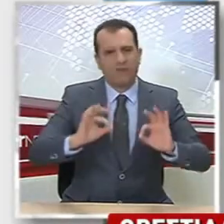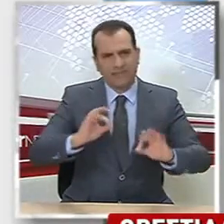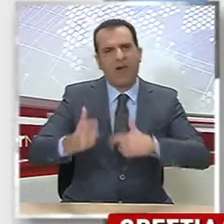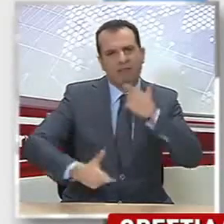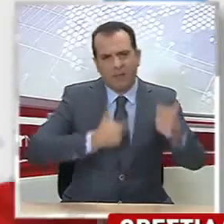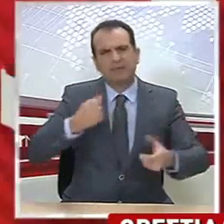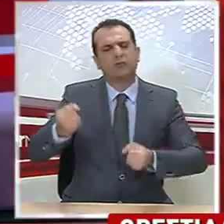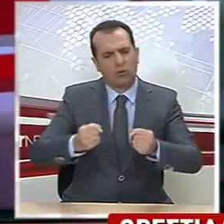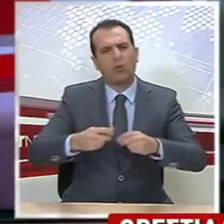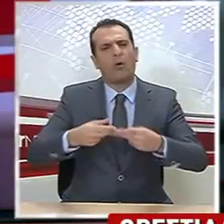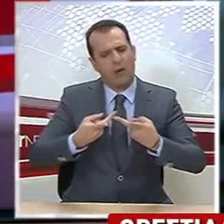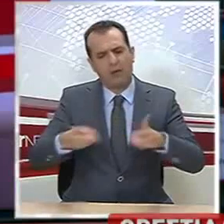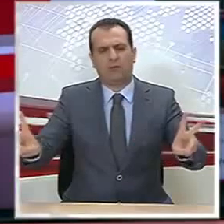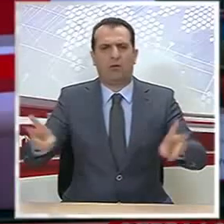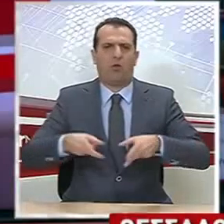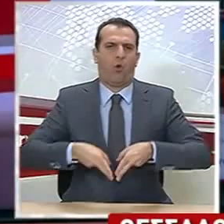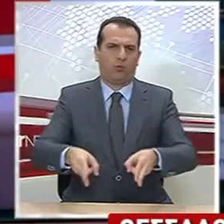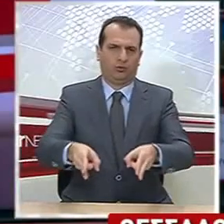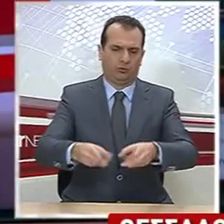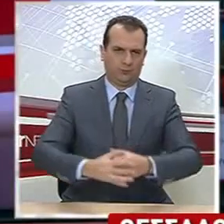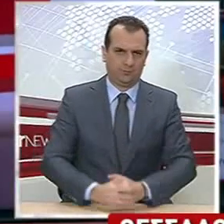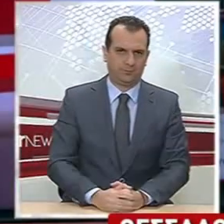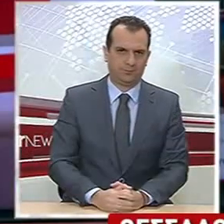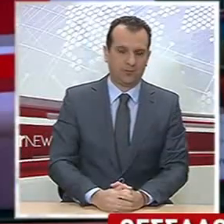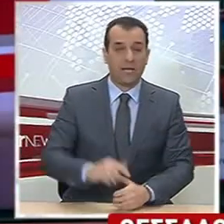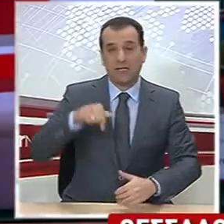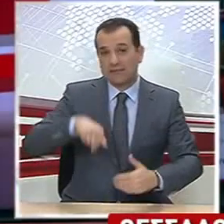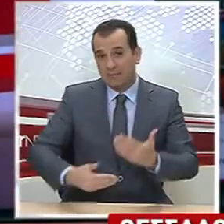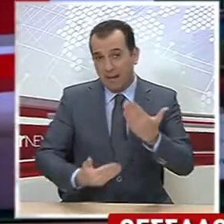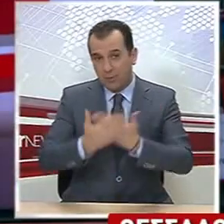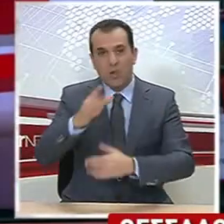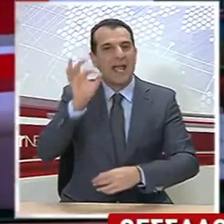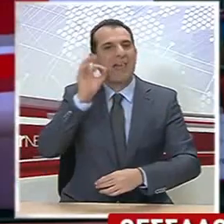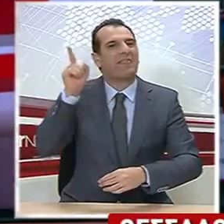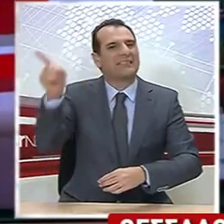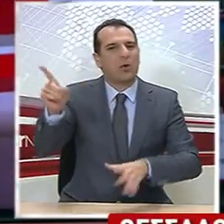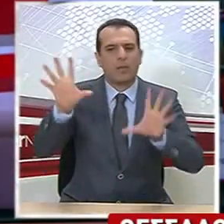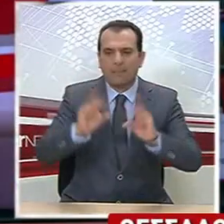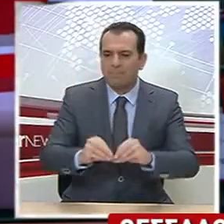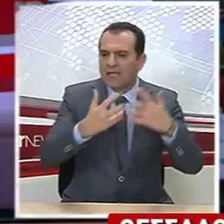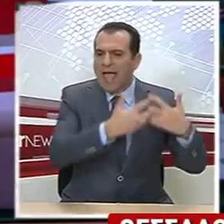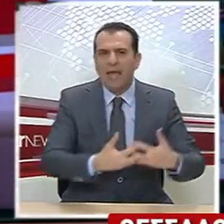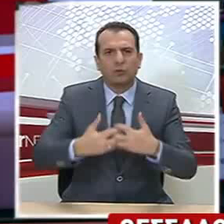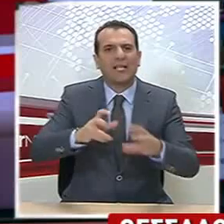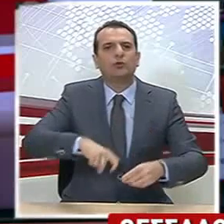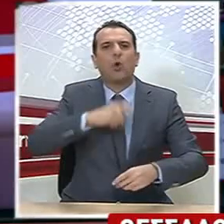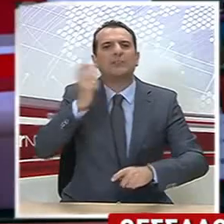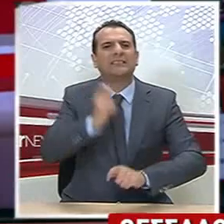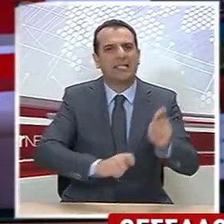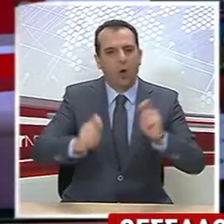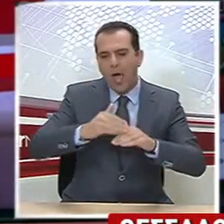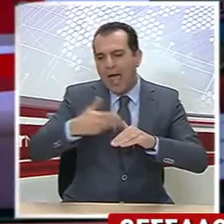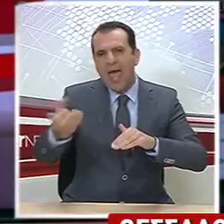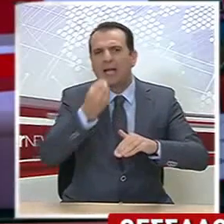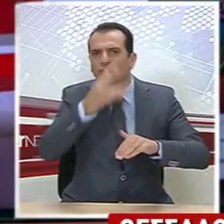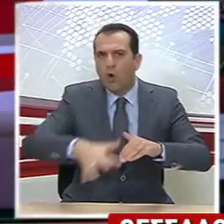των οδηγών. Πανικός προκλήθηκε το πρωί από πυρκαγιά που ξέσπασε σε εργοστάσιο ξυλίας έξω από τη Θεσσαλονίκη.